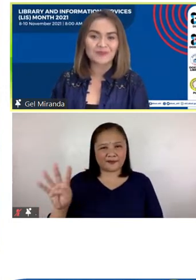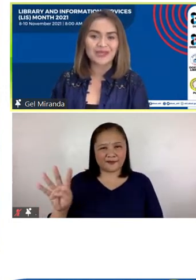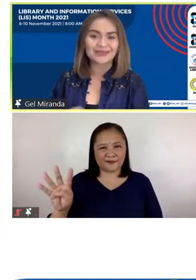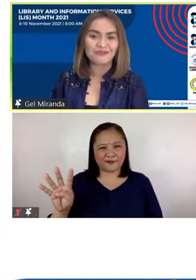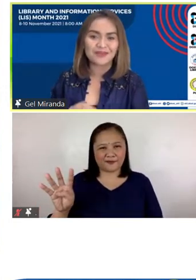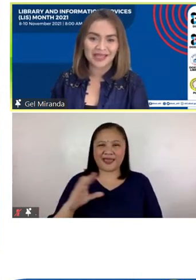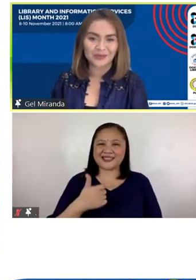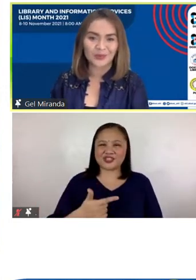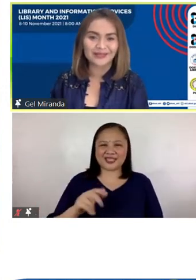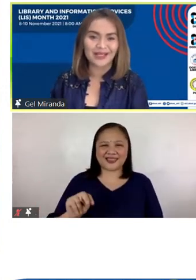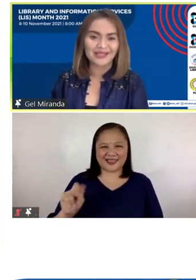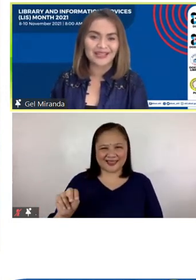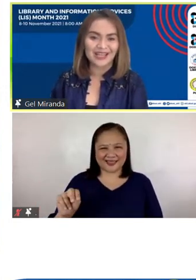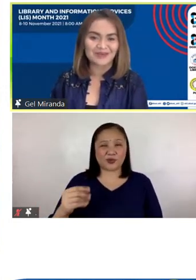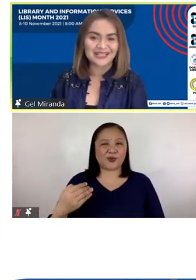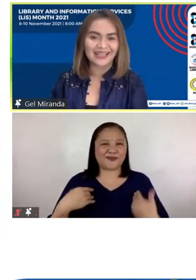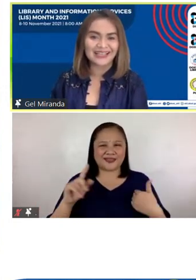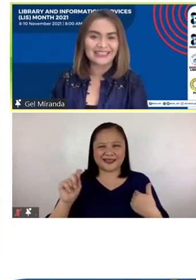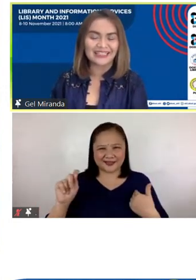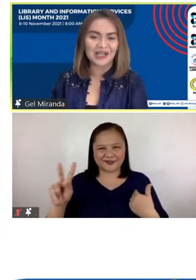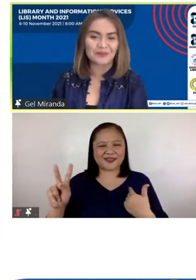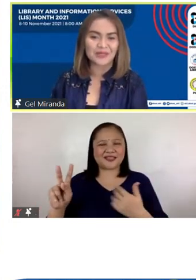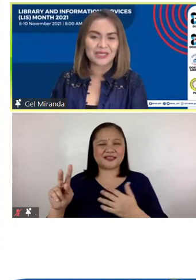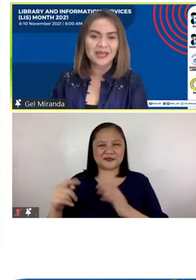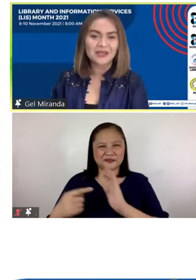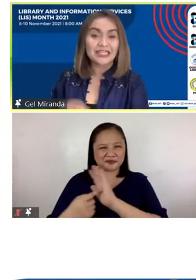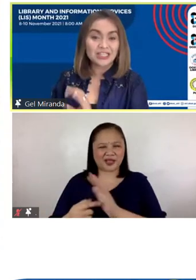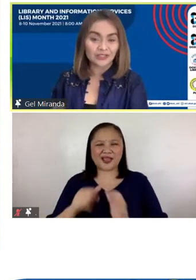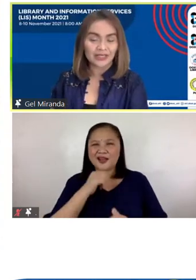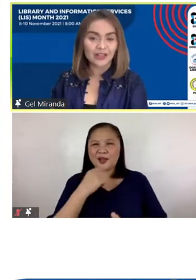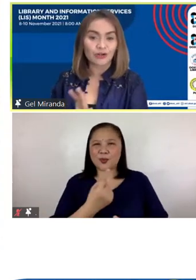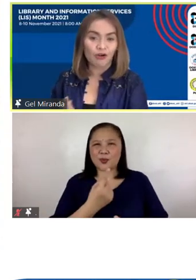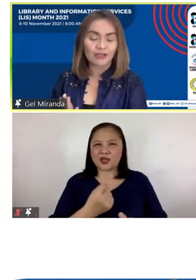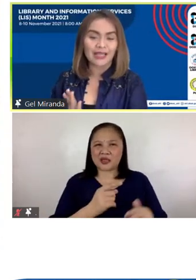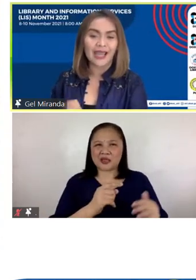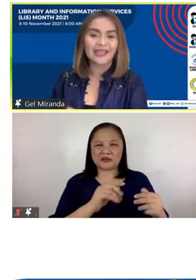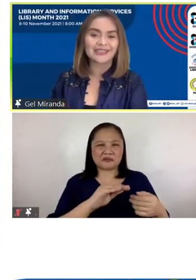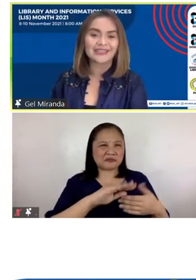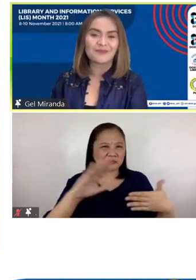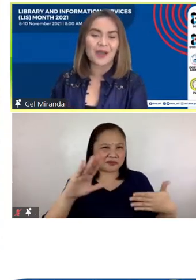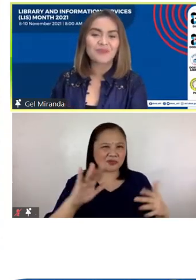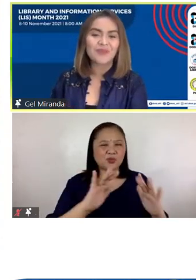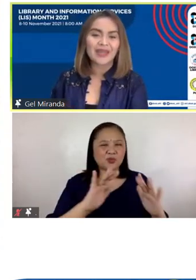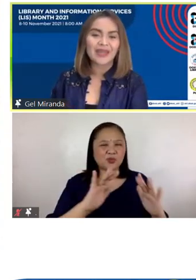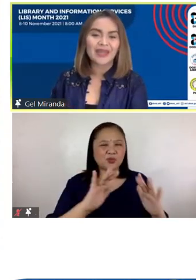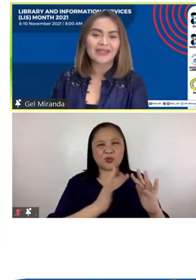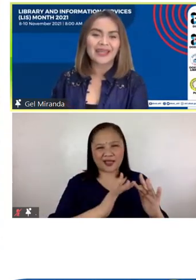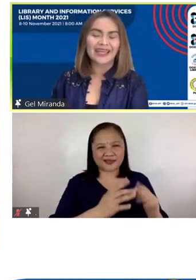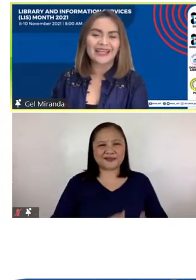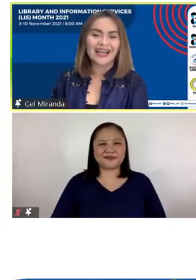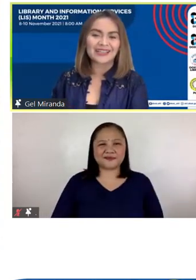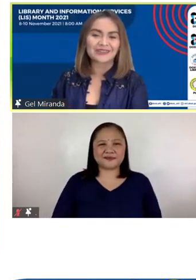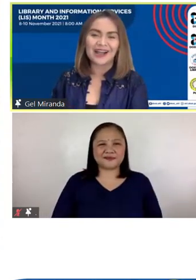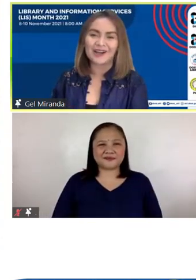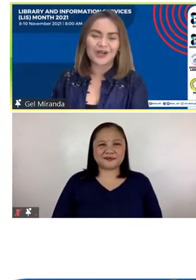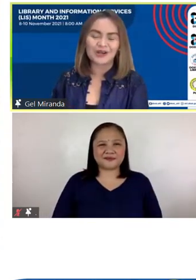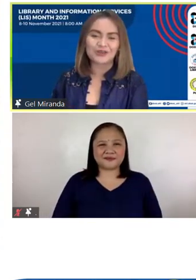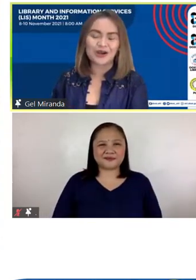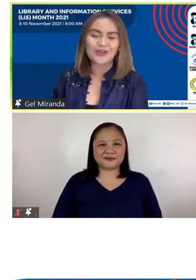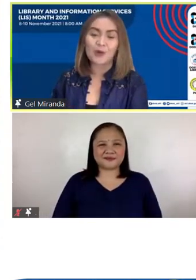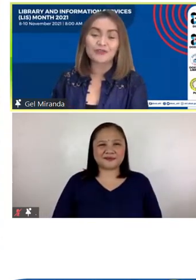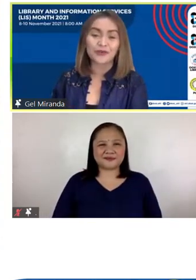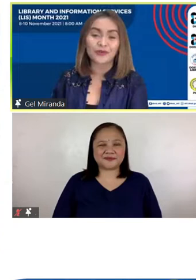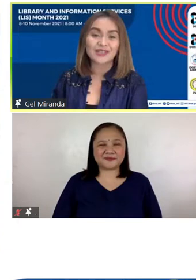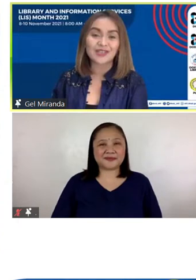kaming TV network na pinalalabasan, hindi na lang kami digital or online, 'di ba? And then at our